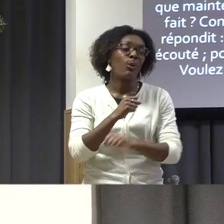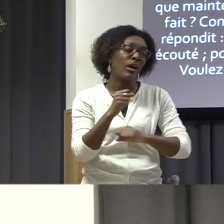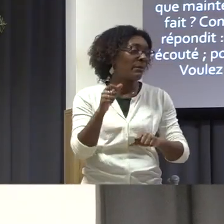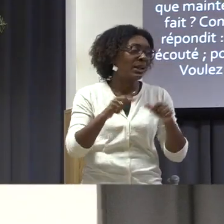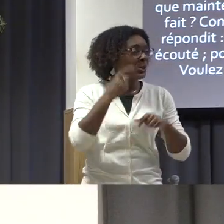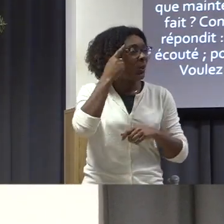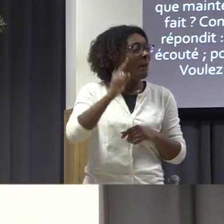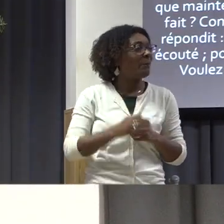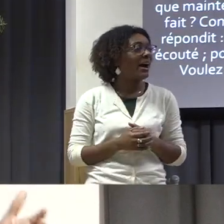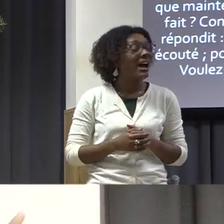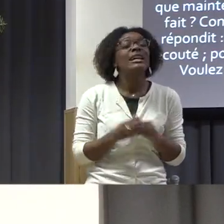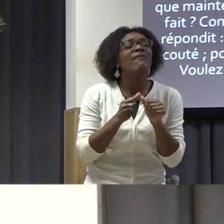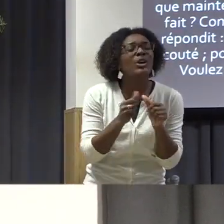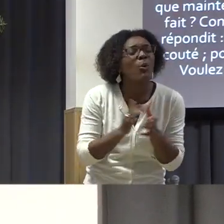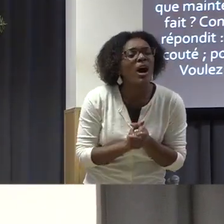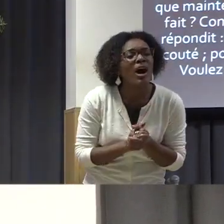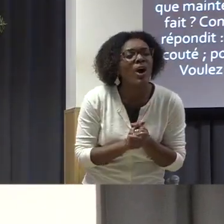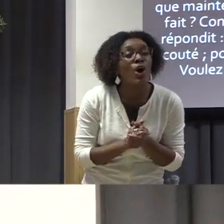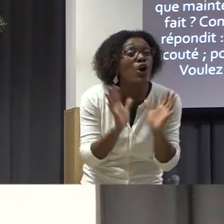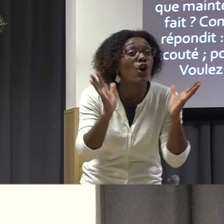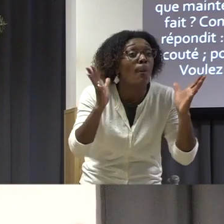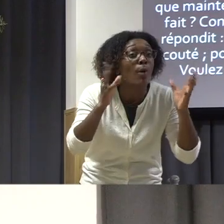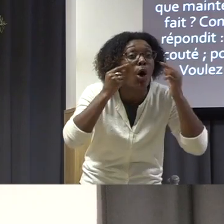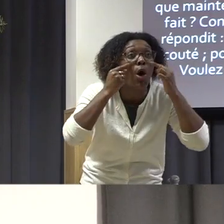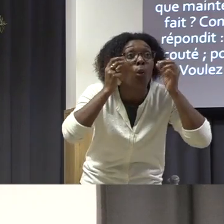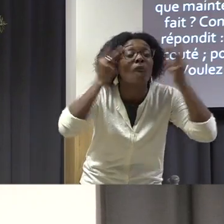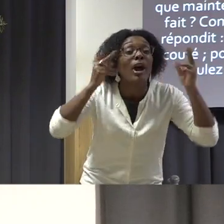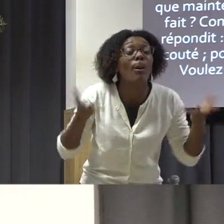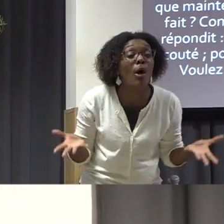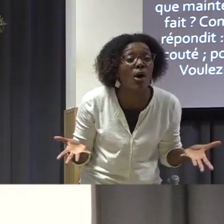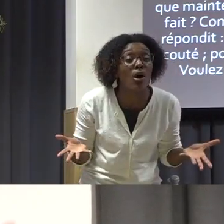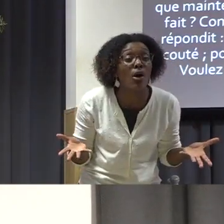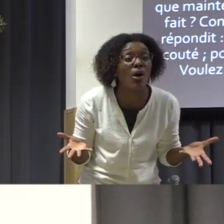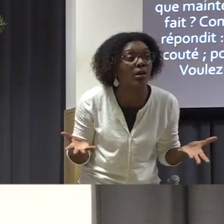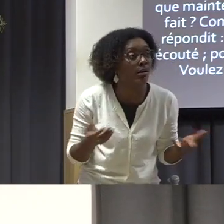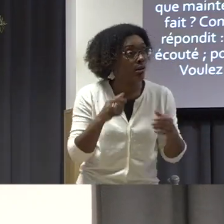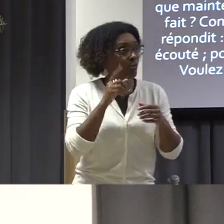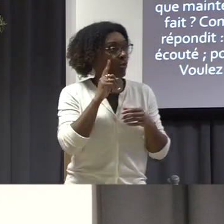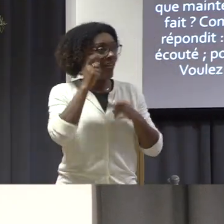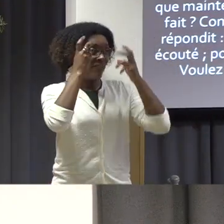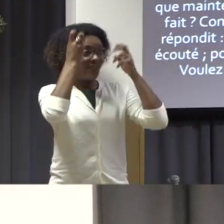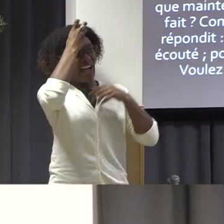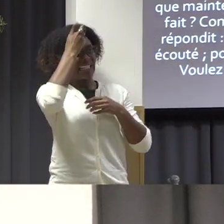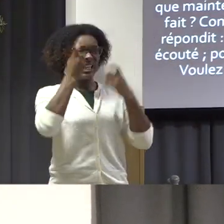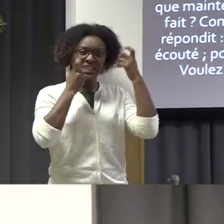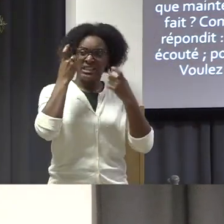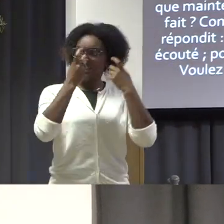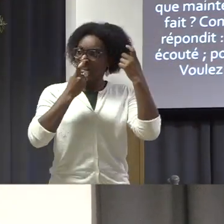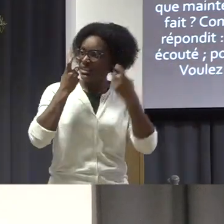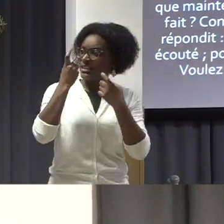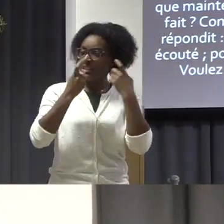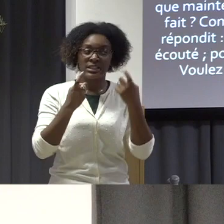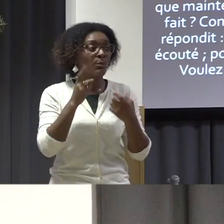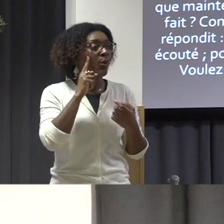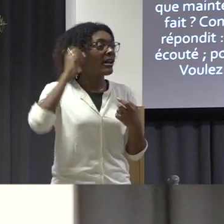que tu as t'il fait comment at il ouvert les yeux voyez il était dans la réflexion le raisonnement parce que ces gens là n'avaient